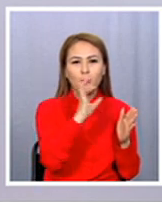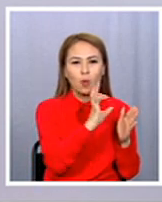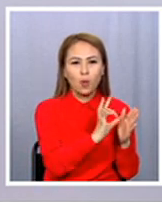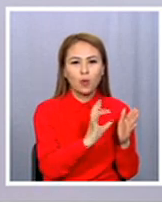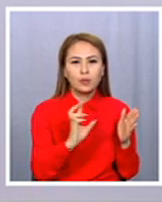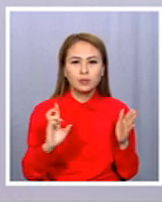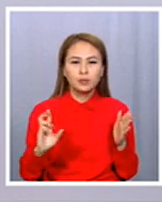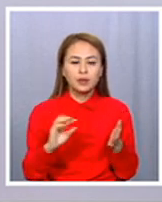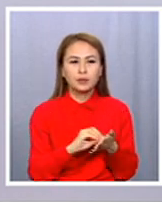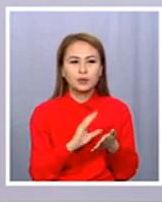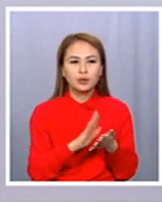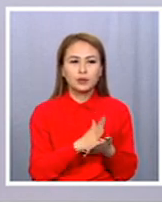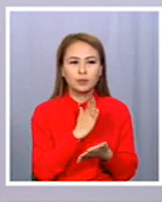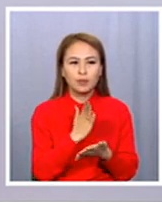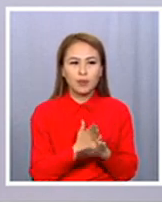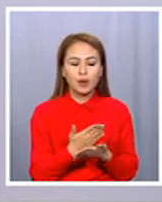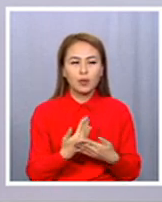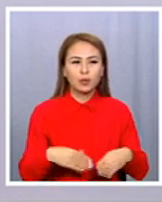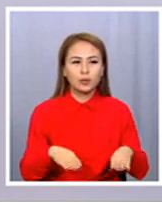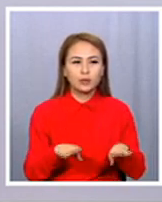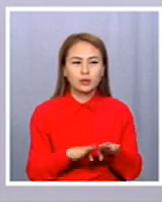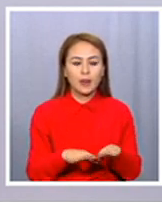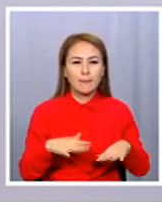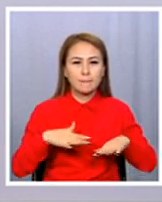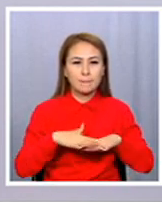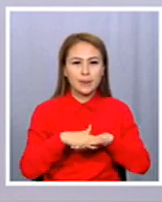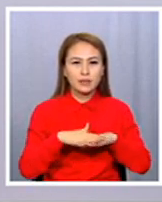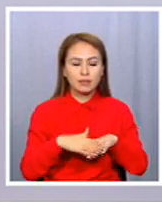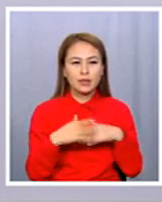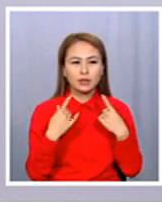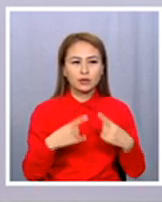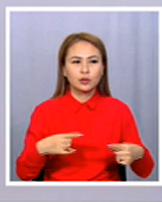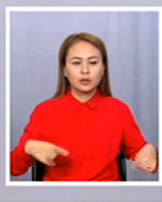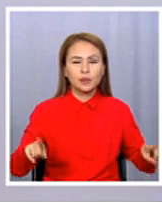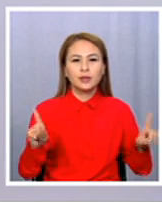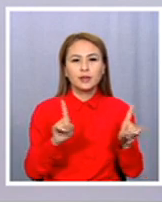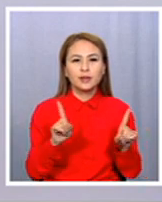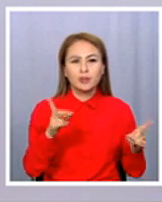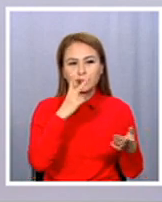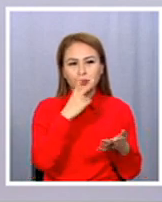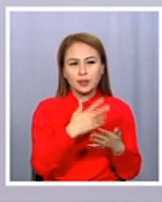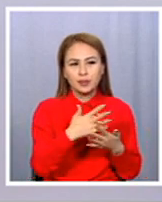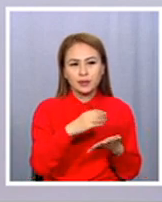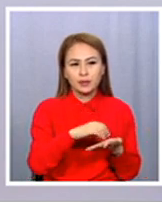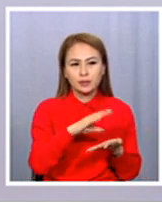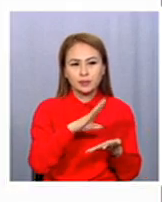бұрышы берілген. Енді оны математикалық түрде қалай белгілейміз? Осы екі тәсілді